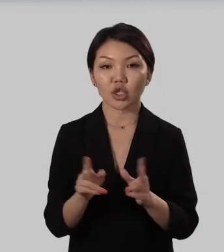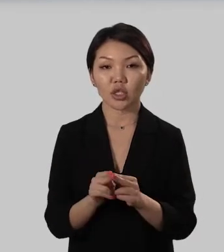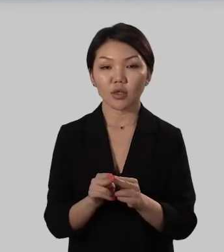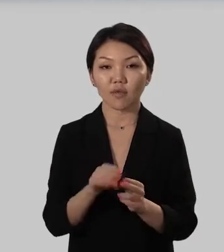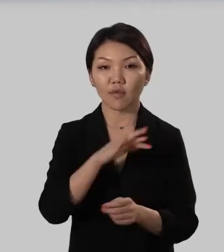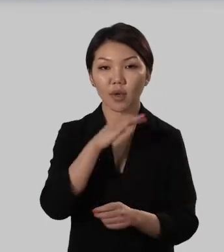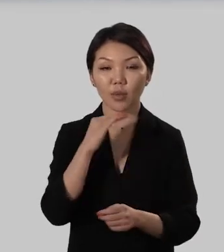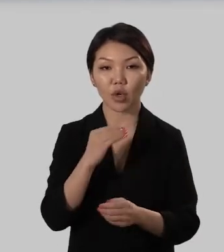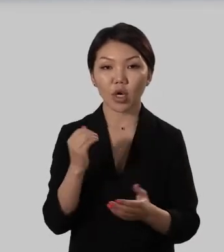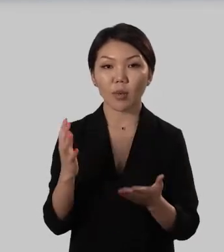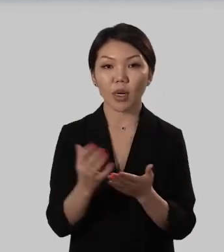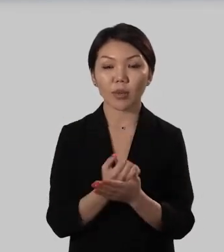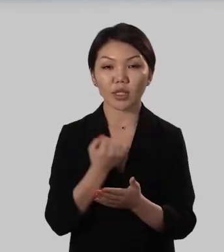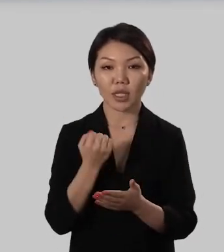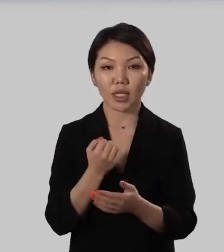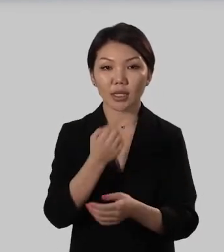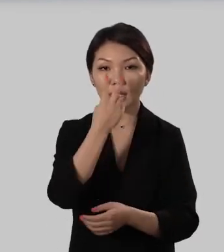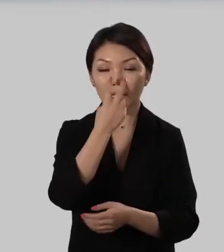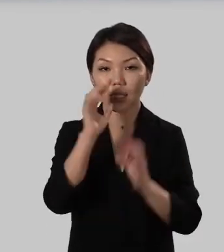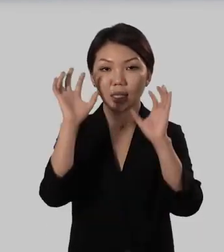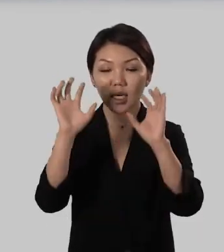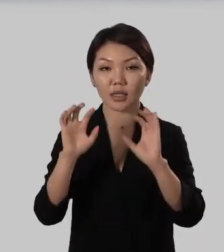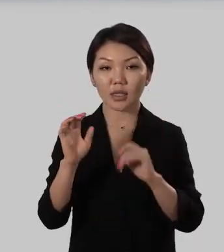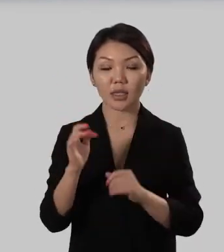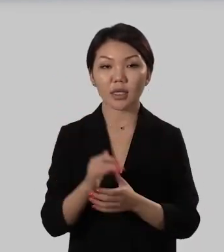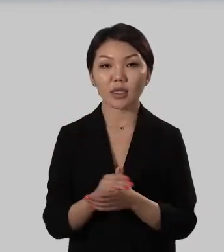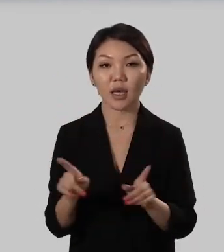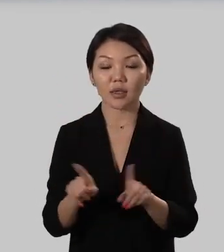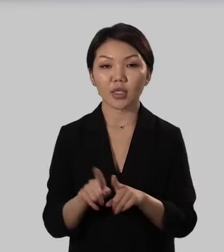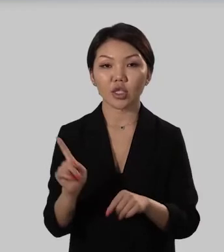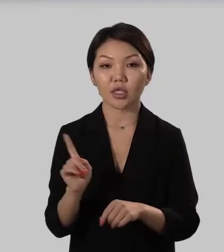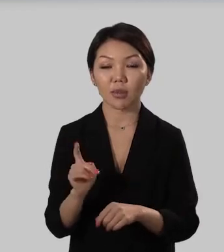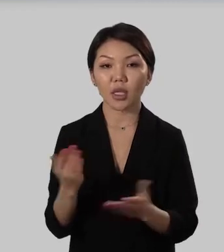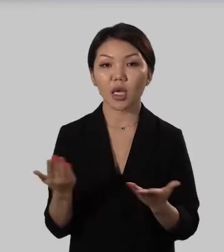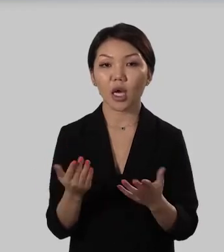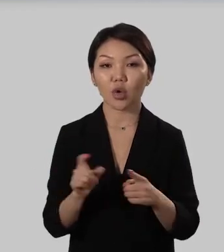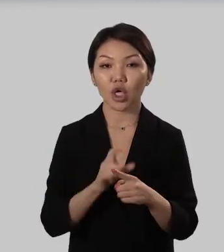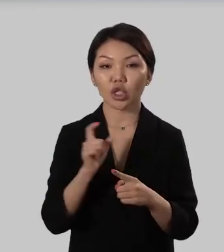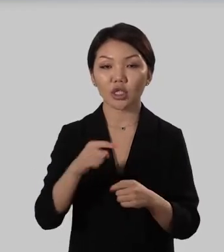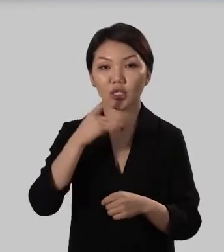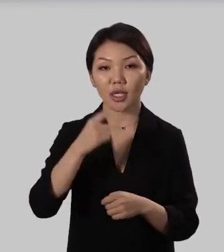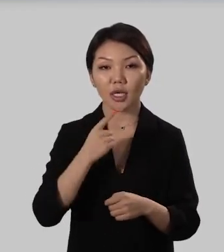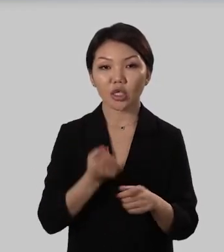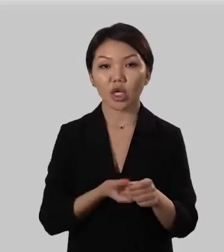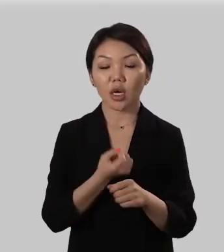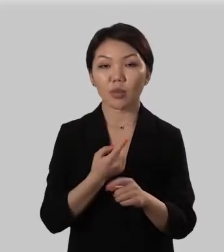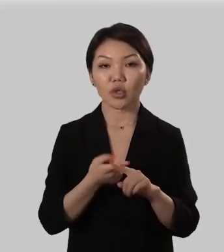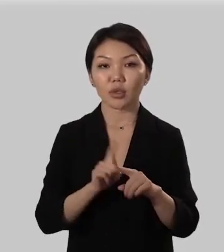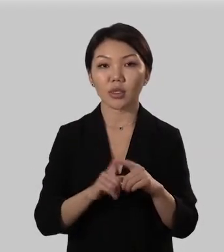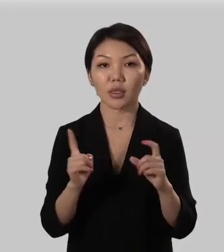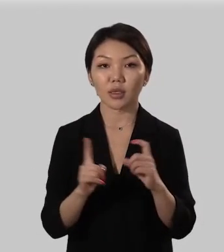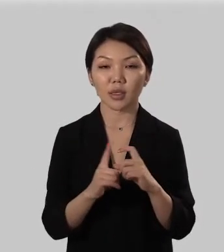традицией а также тем от какой части речи образована наречие и на вечное сочетание